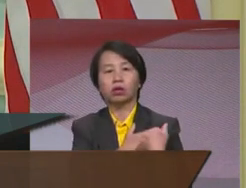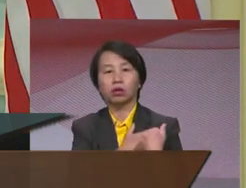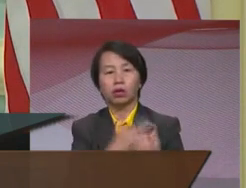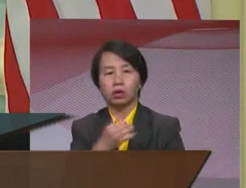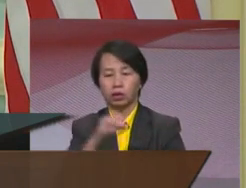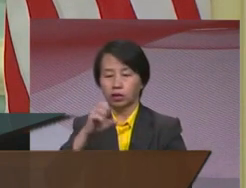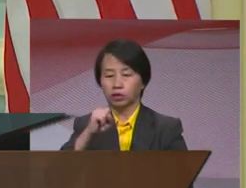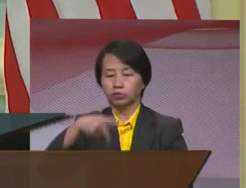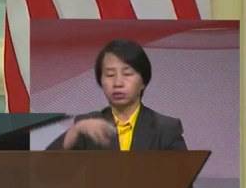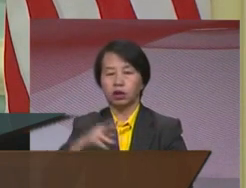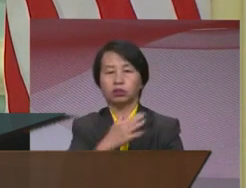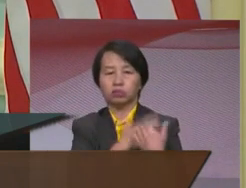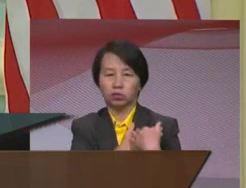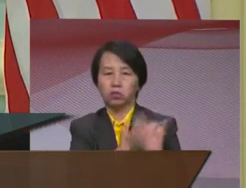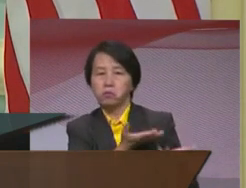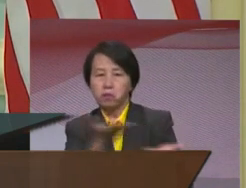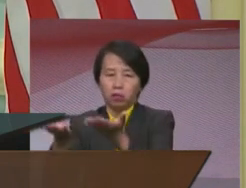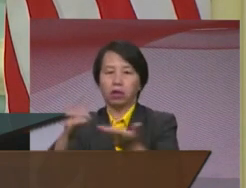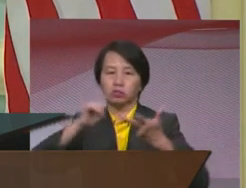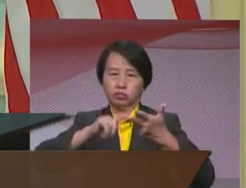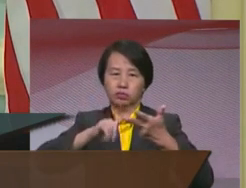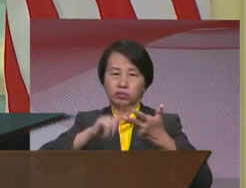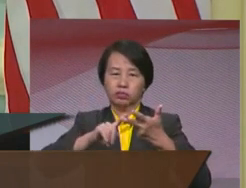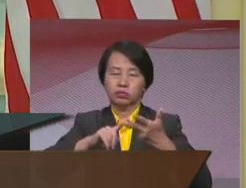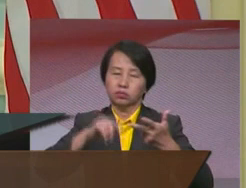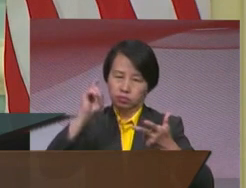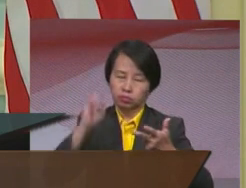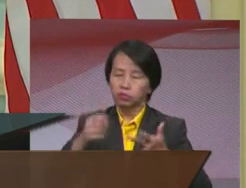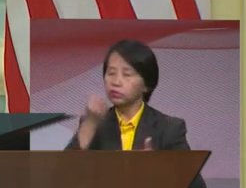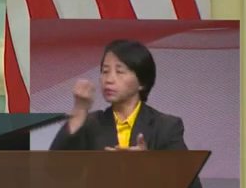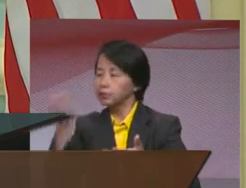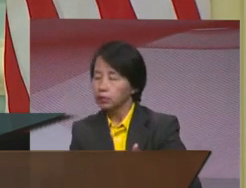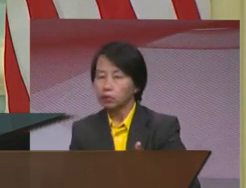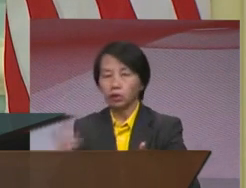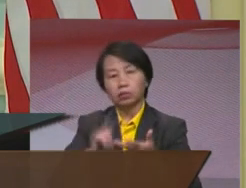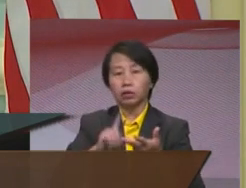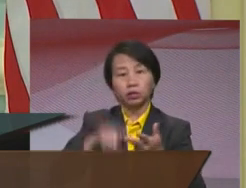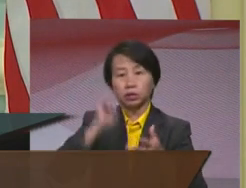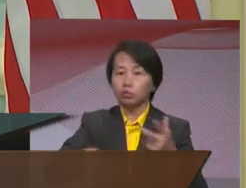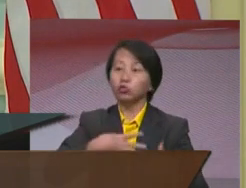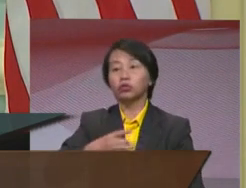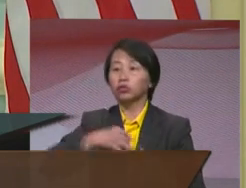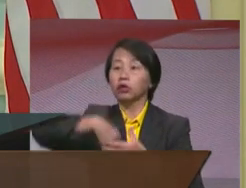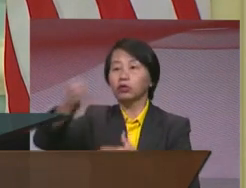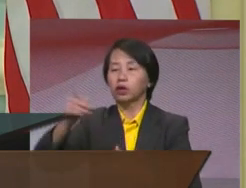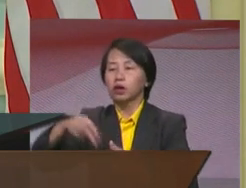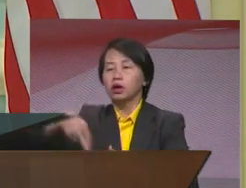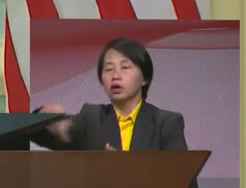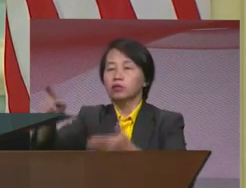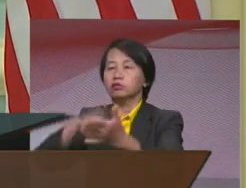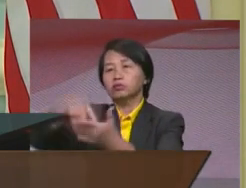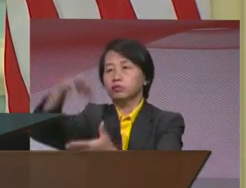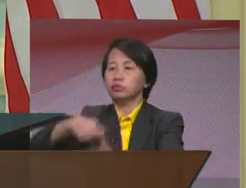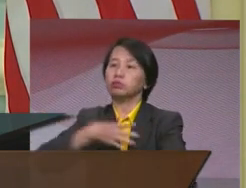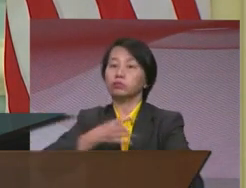dengan SPR. Jadi mereka perlu maklumkan dulu. Mereka tak boleh keluar untuk pergi mengundi ikut